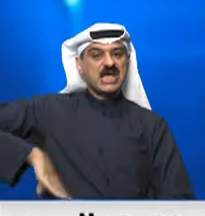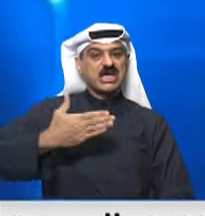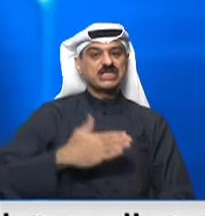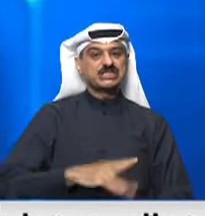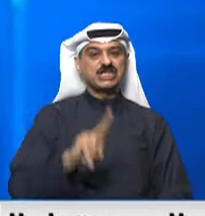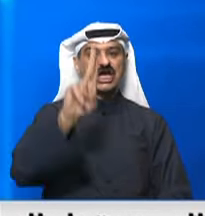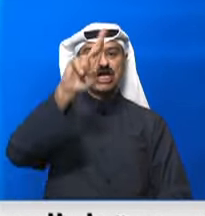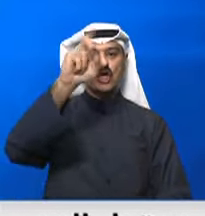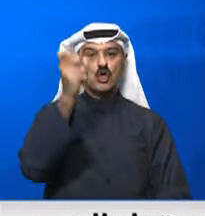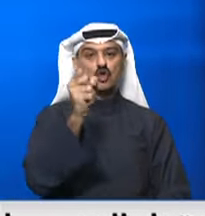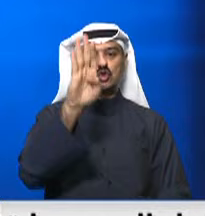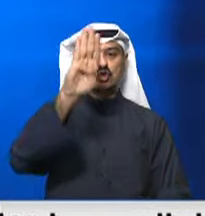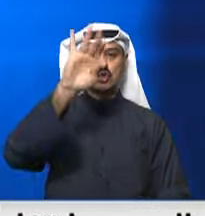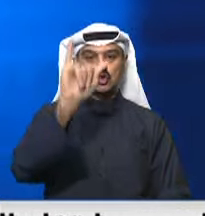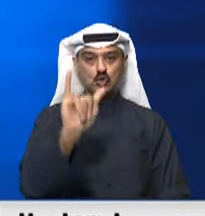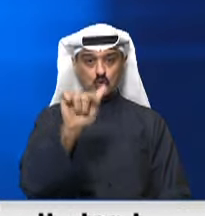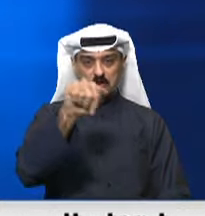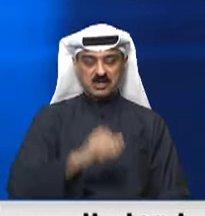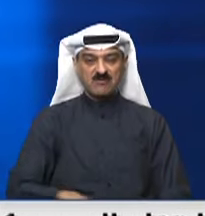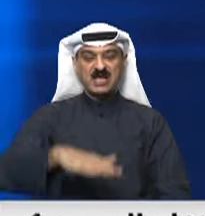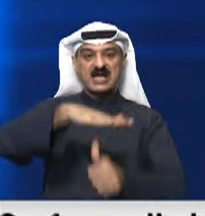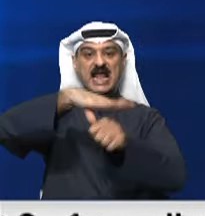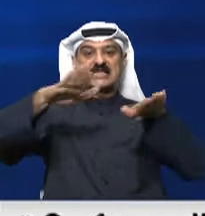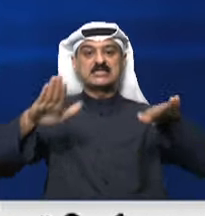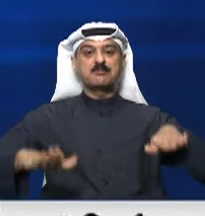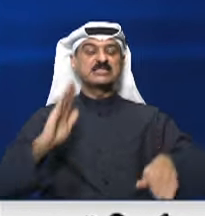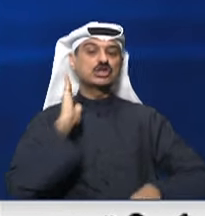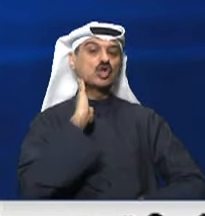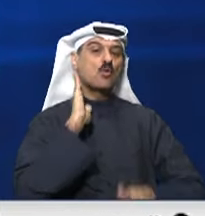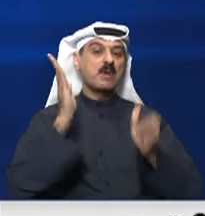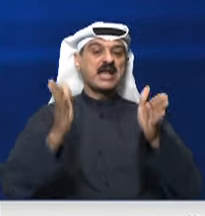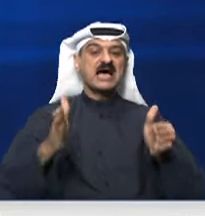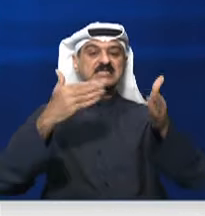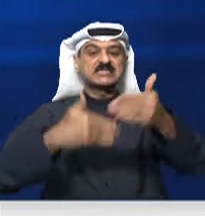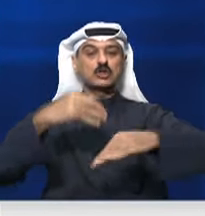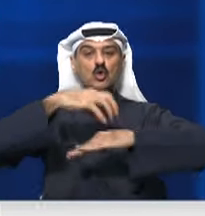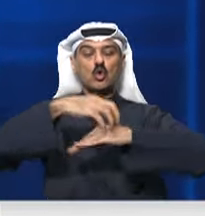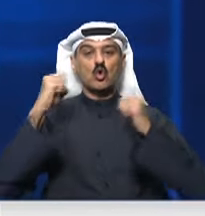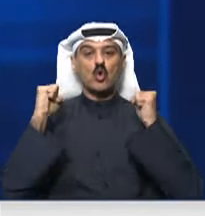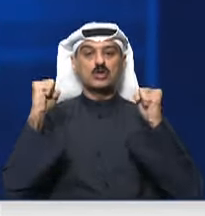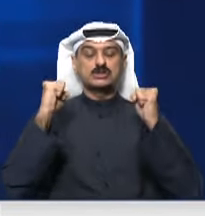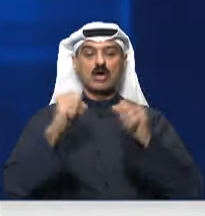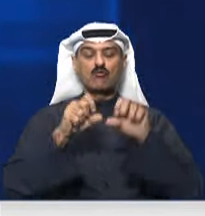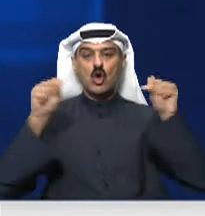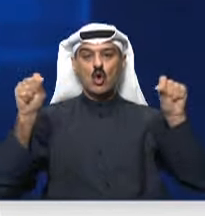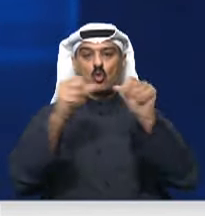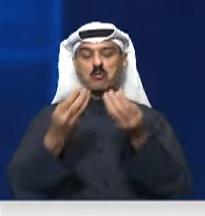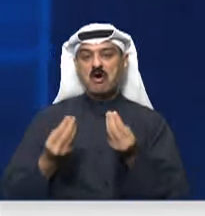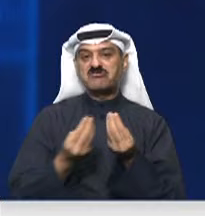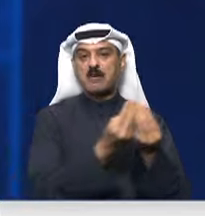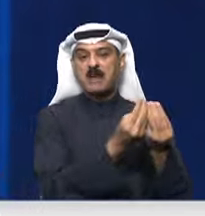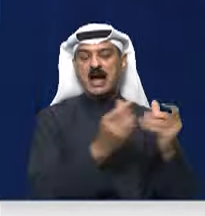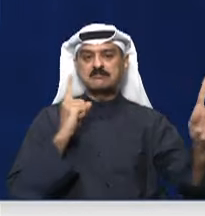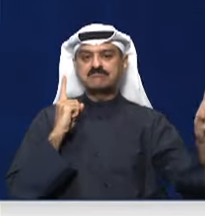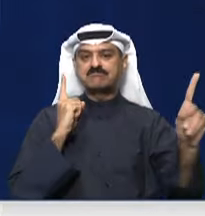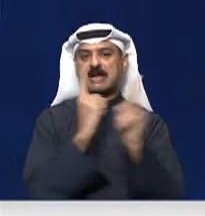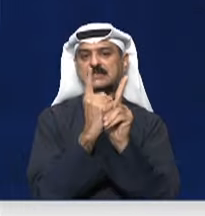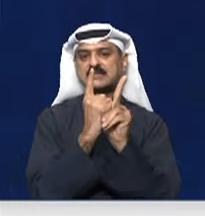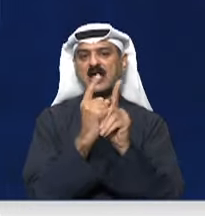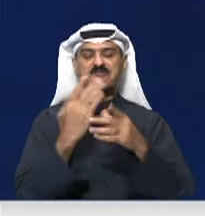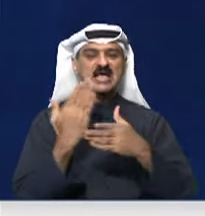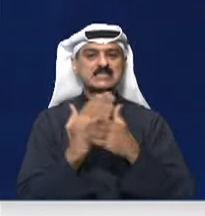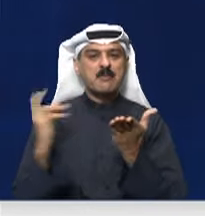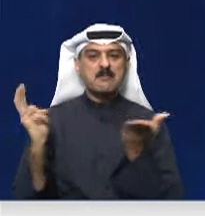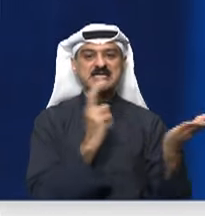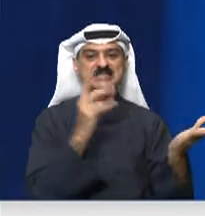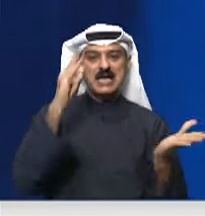بن عبد العزيز آل سعود رئيس مجلس أمناء صندوق وقفية القدس والوفد المرافق له، وذلك بمناسبة